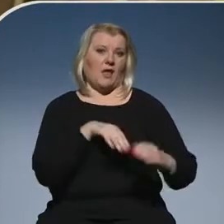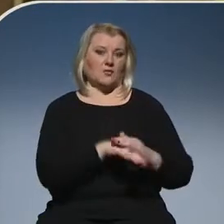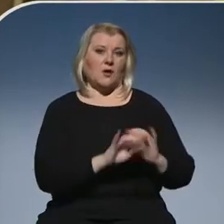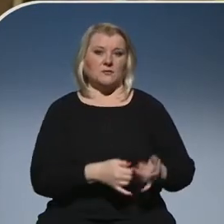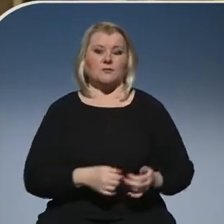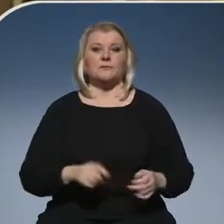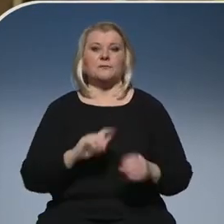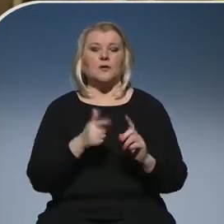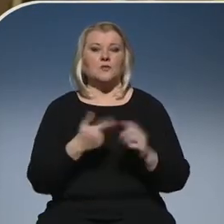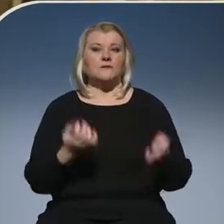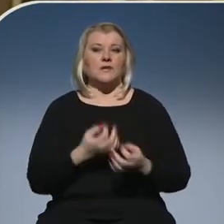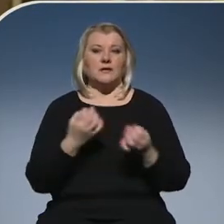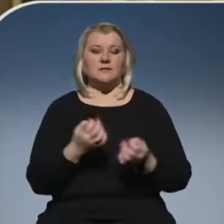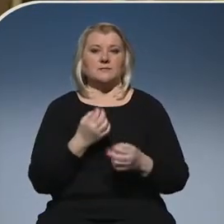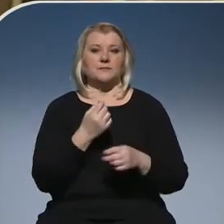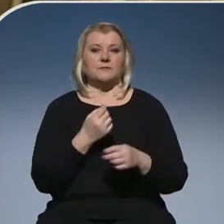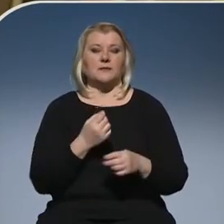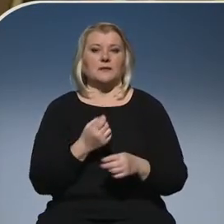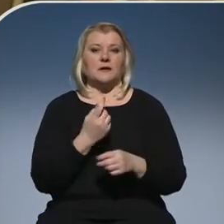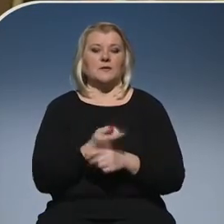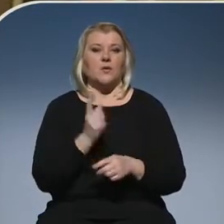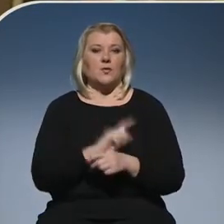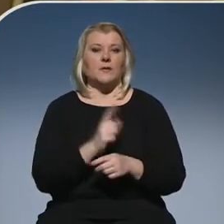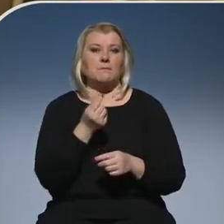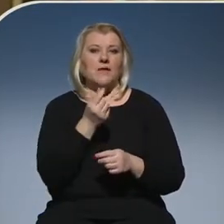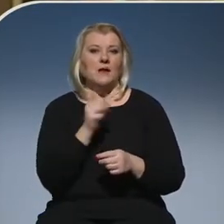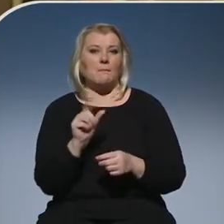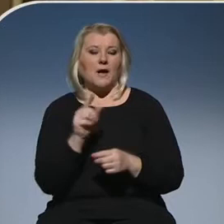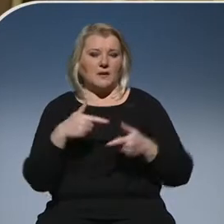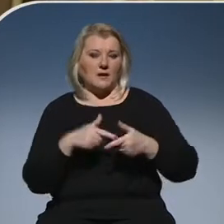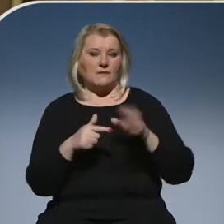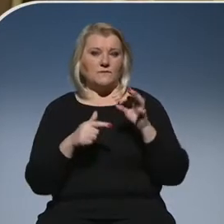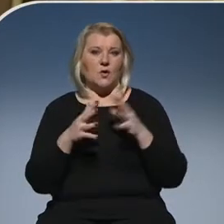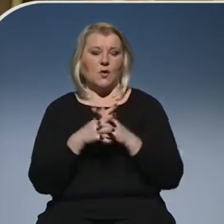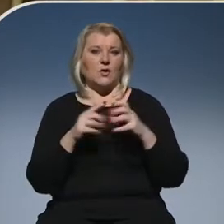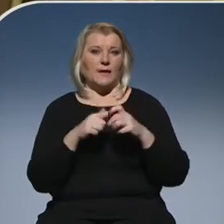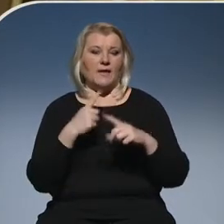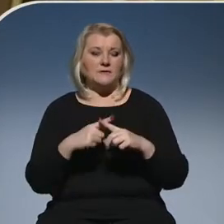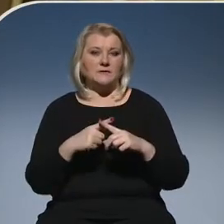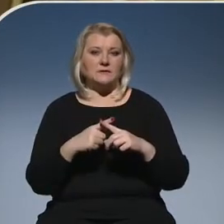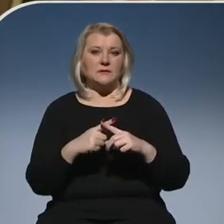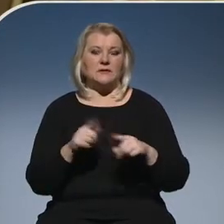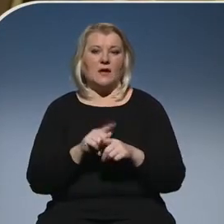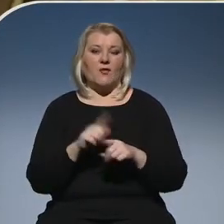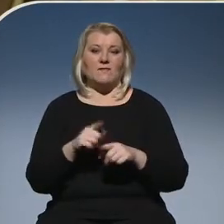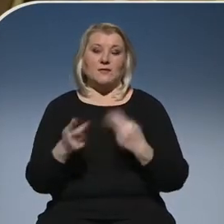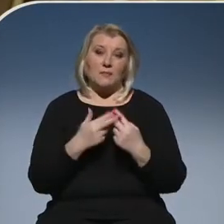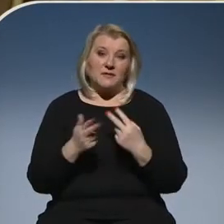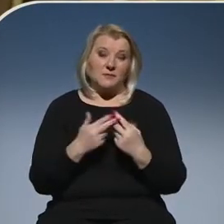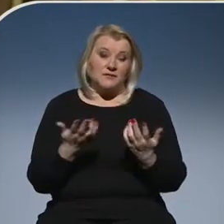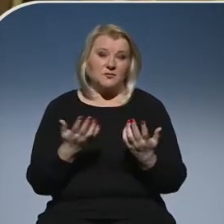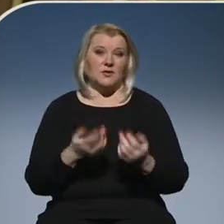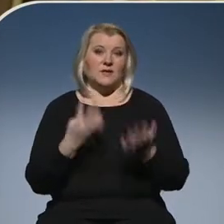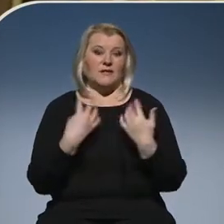forex neboli nakupování měnových párů, to je vlastně hra s nulovým součtem. To je taková ruleta, kdy